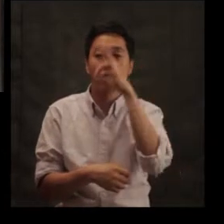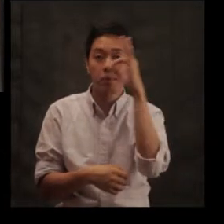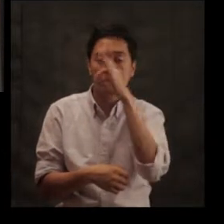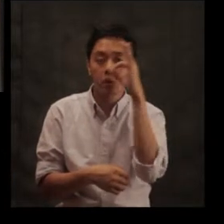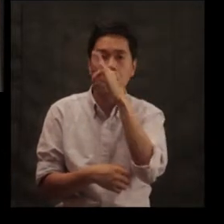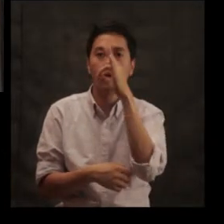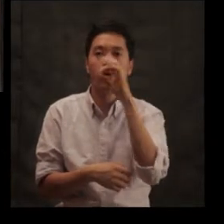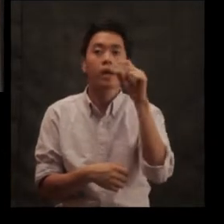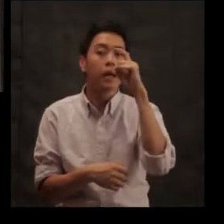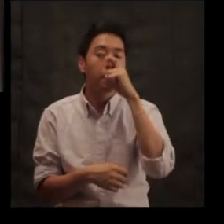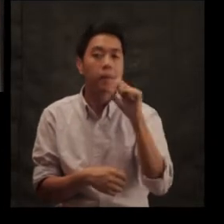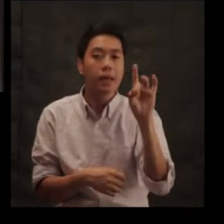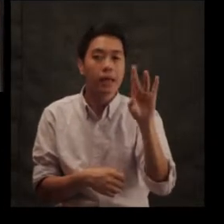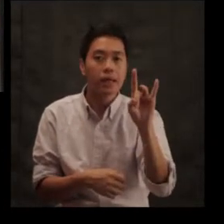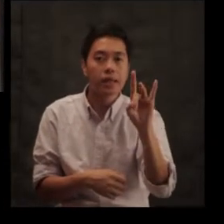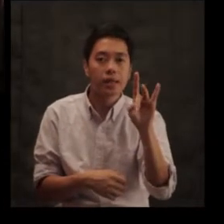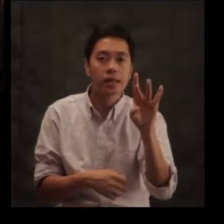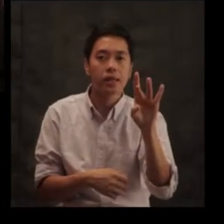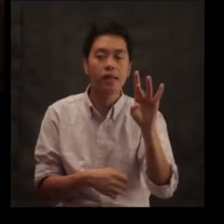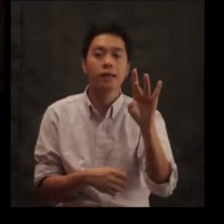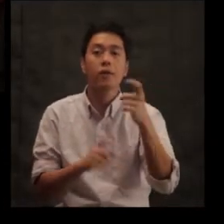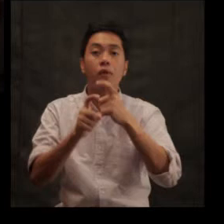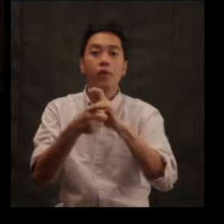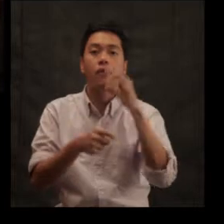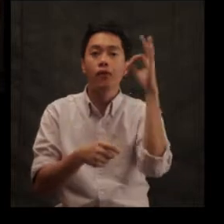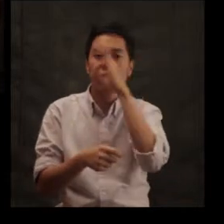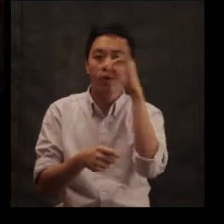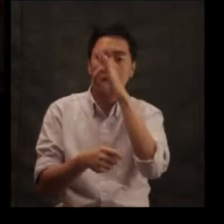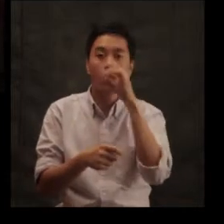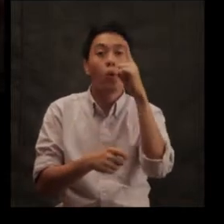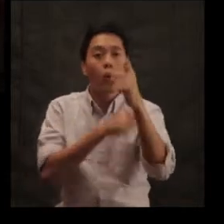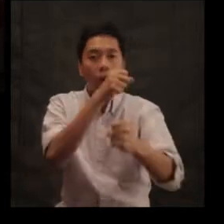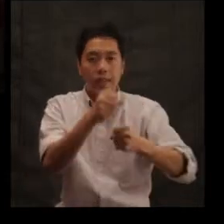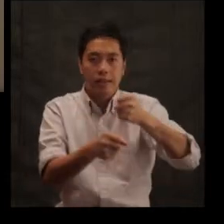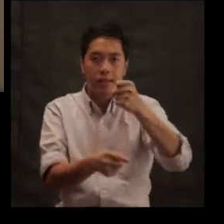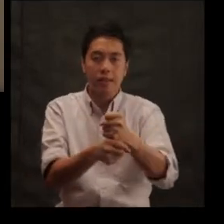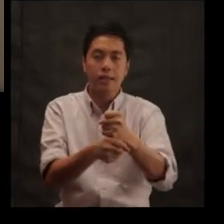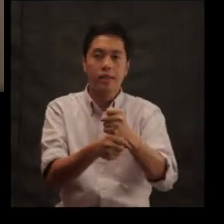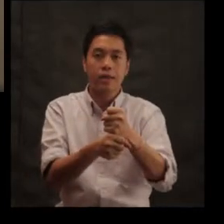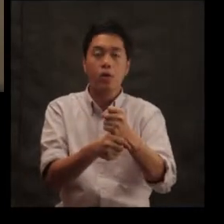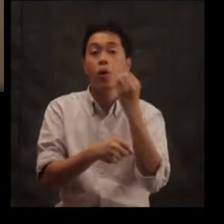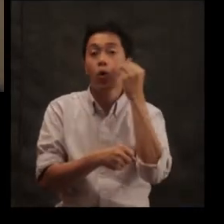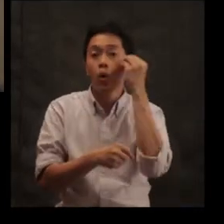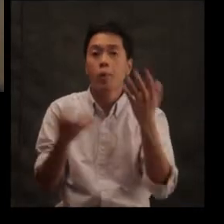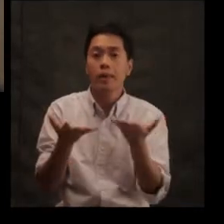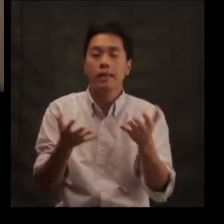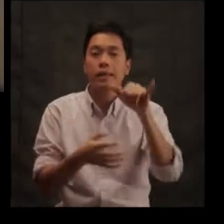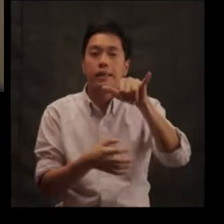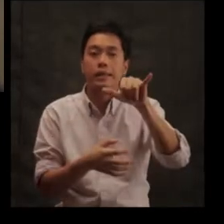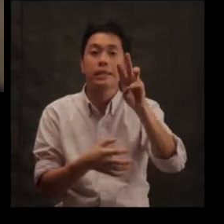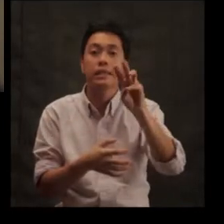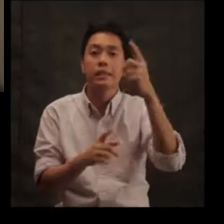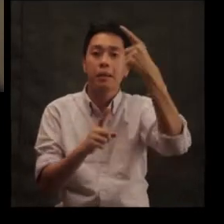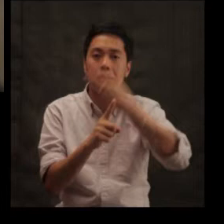PWD, 18 taong gulang pataas, may 1 taong paninirahan sa Pilipinas, at 6 na buwang paninirahan